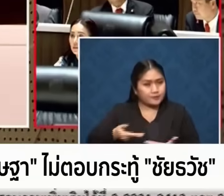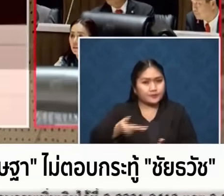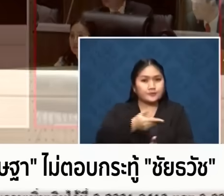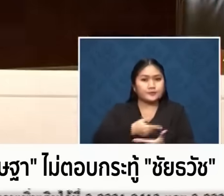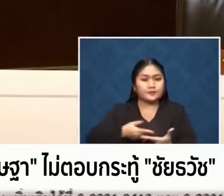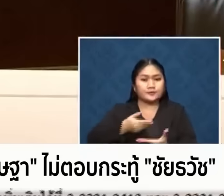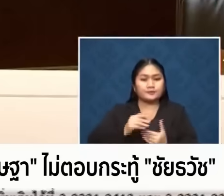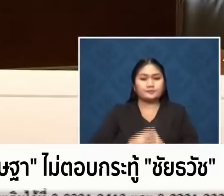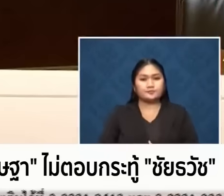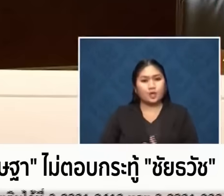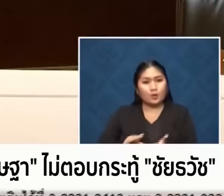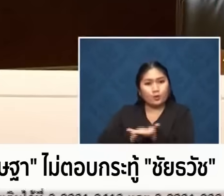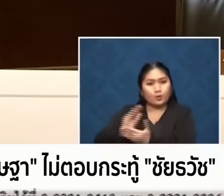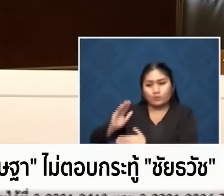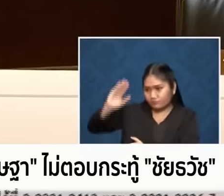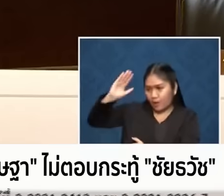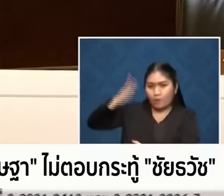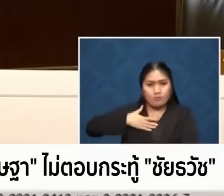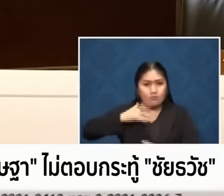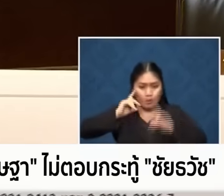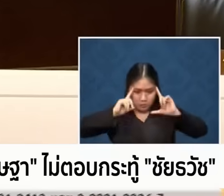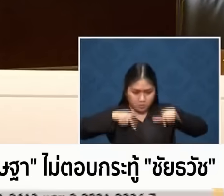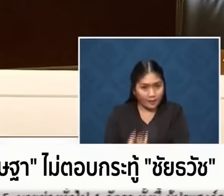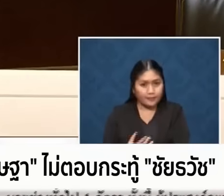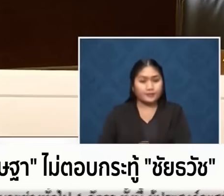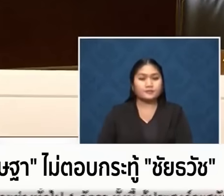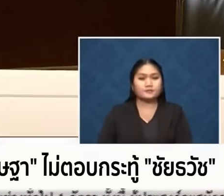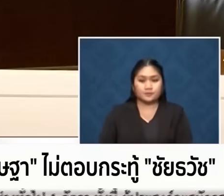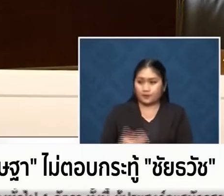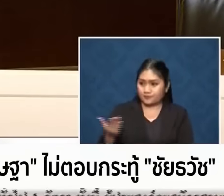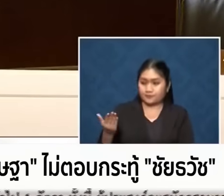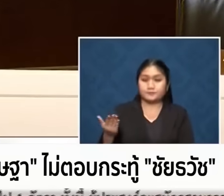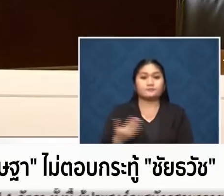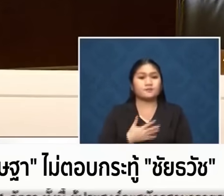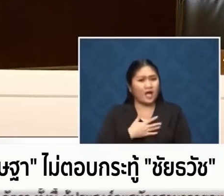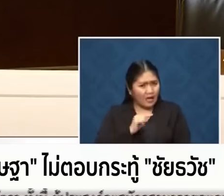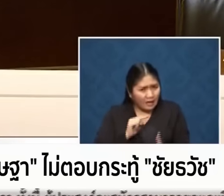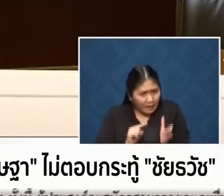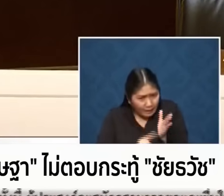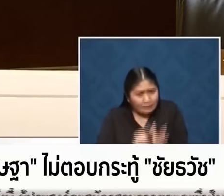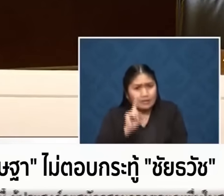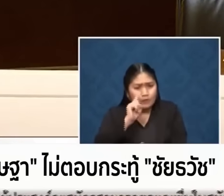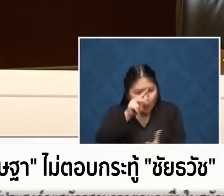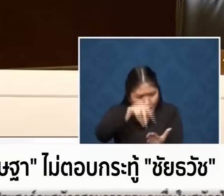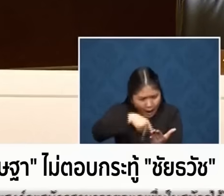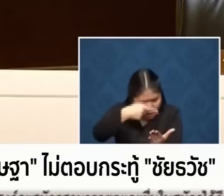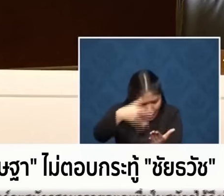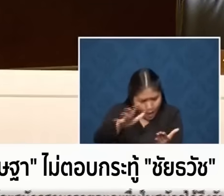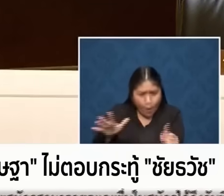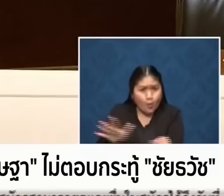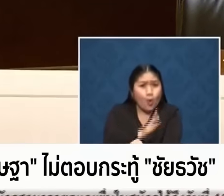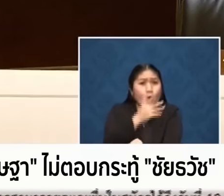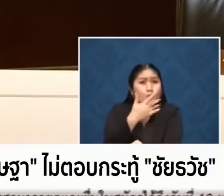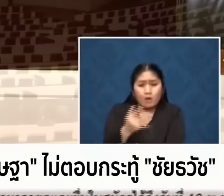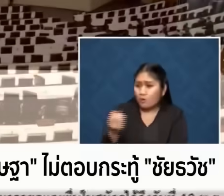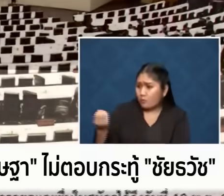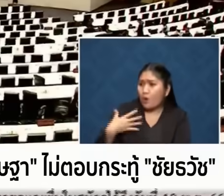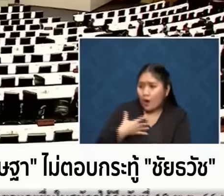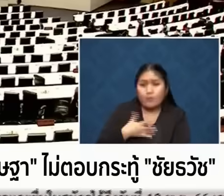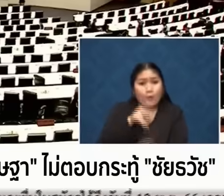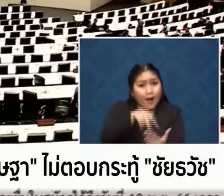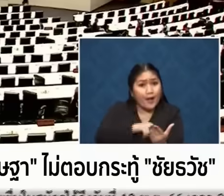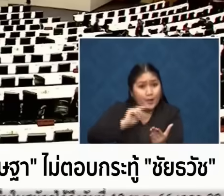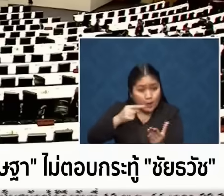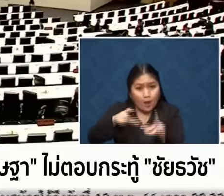ชนครับท่านประธานครับผมเสียหายครับผมขอใช้สพลาดเพลงนิดนึงครับรอบแรกผมอ่านให้ครบแล้วครับแต่เมื่อเพื่อนสมาชิกอยากถามให้ผมอ่านให้ครบอีกครั้งนึง